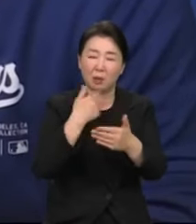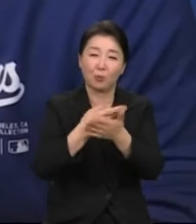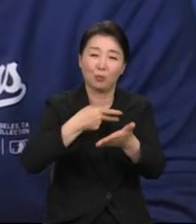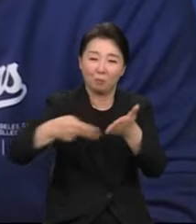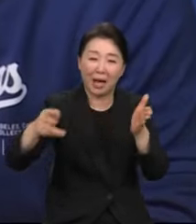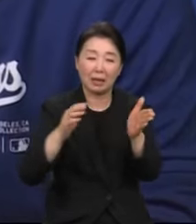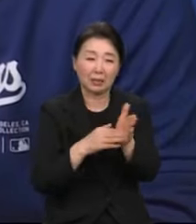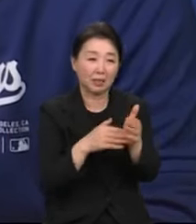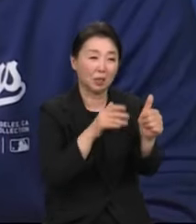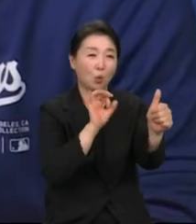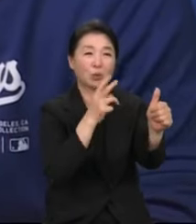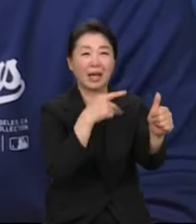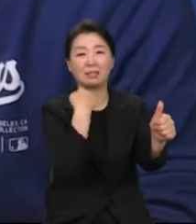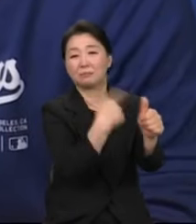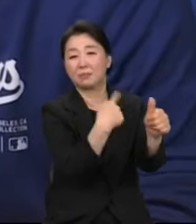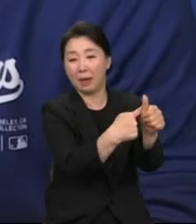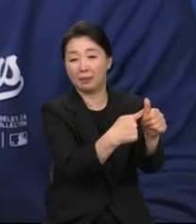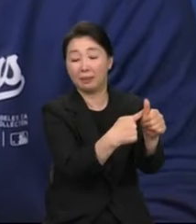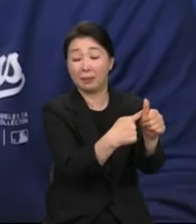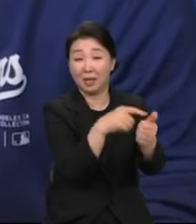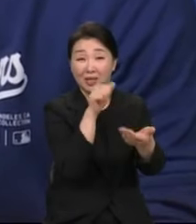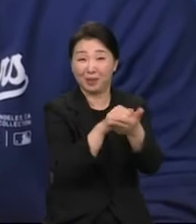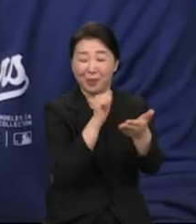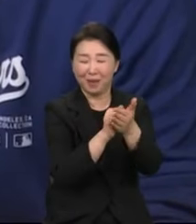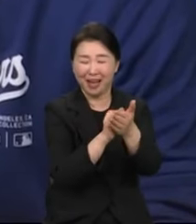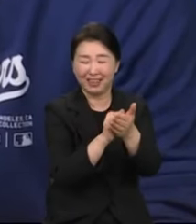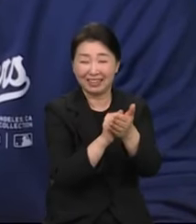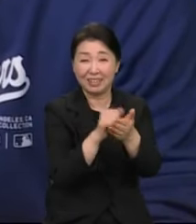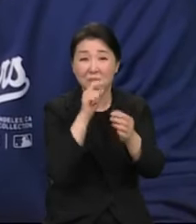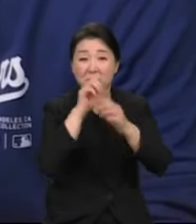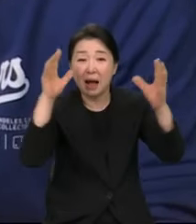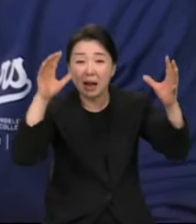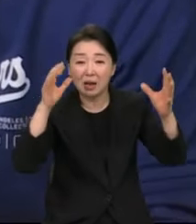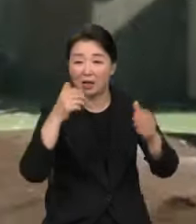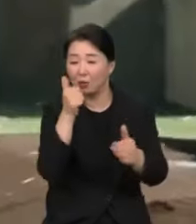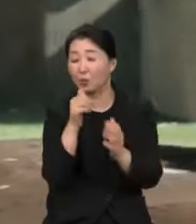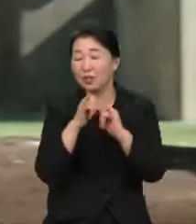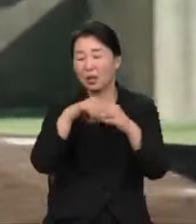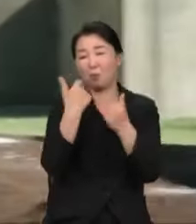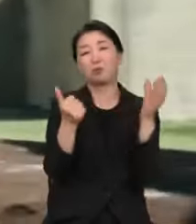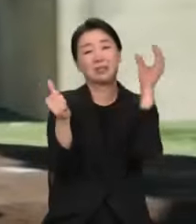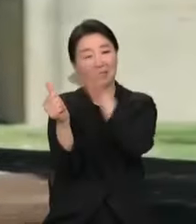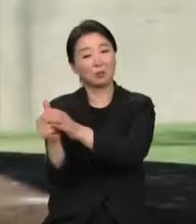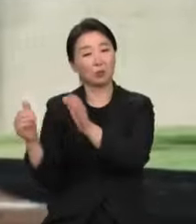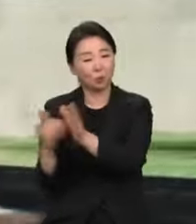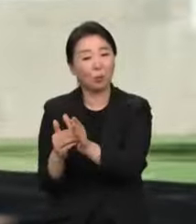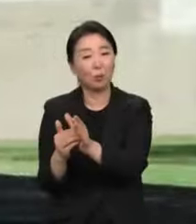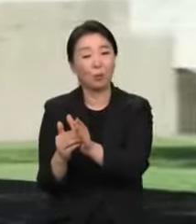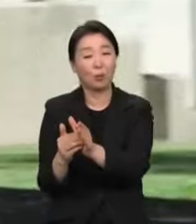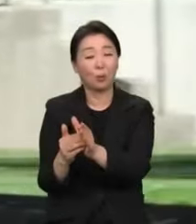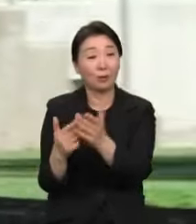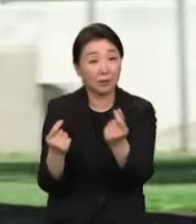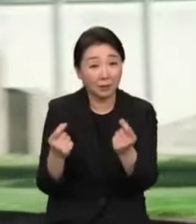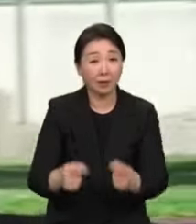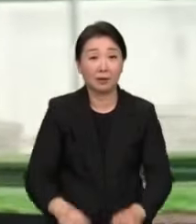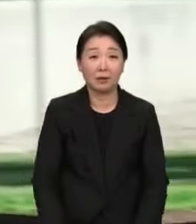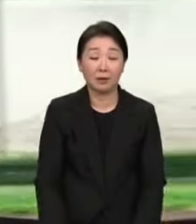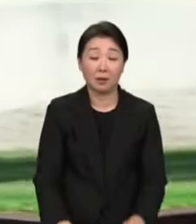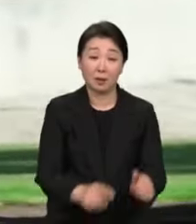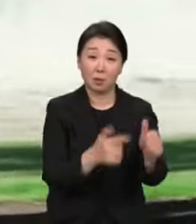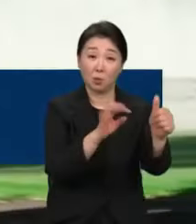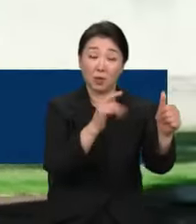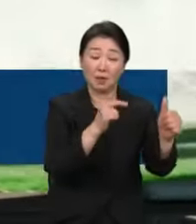선수를 비꼬았습니다. 도박 스캔들을 전통역인 미즈 하르가 전부 뒤집어 썼다는 것처럼 들리는데요.